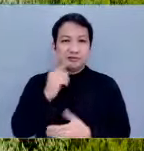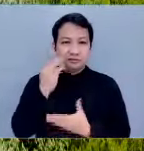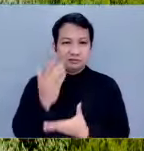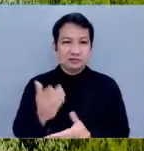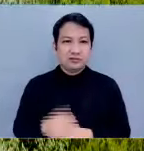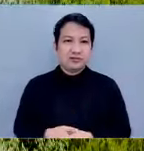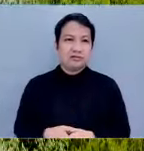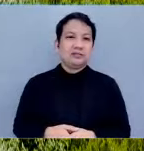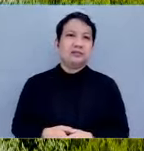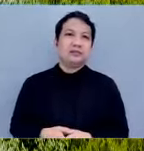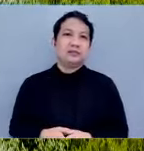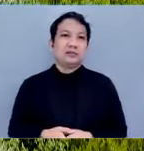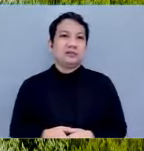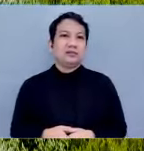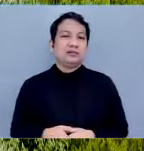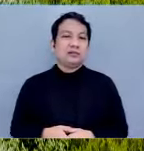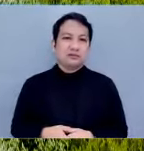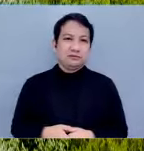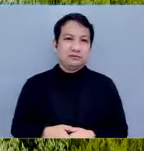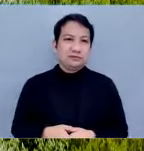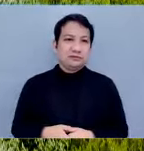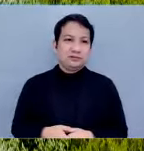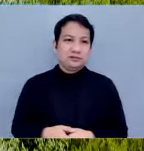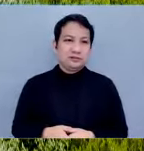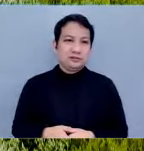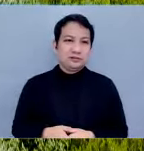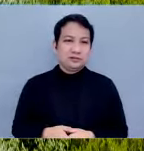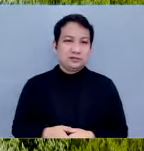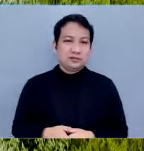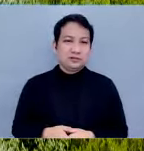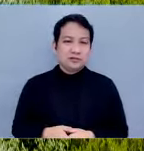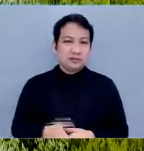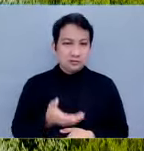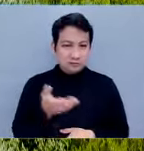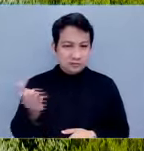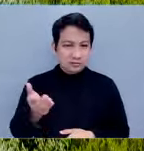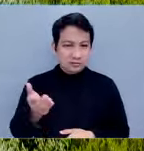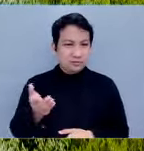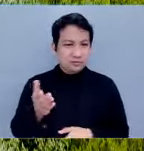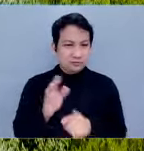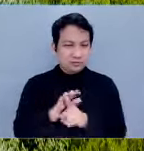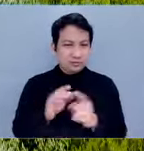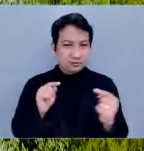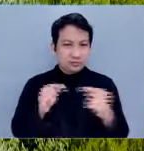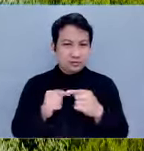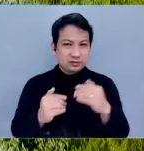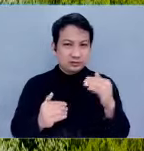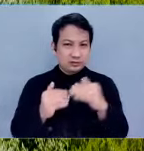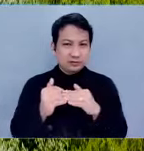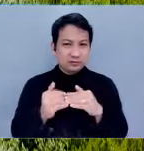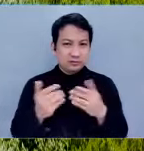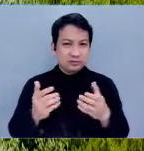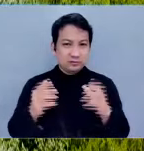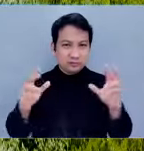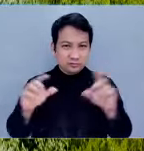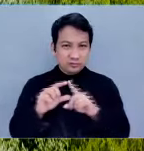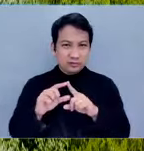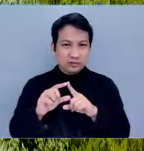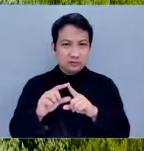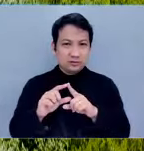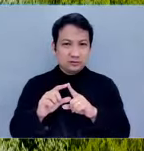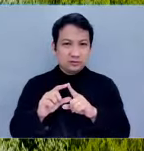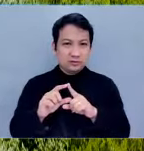niyo yung pinagagalingan namin. You know, it's really a meeting of the two worlds. And